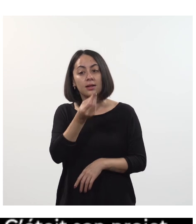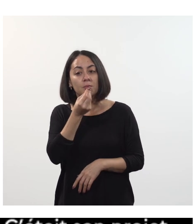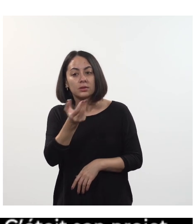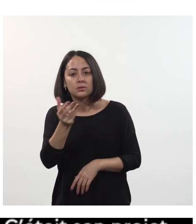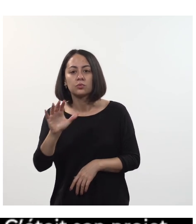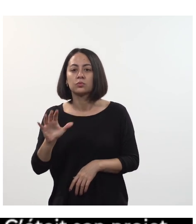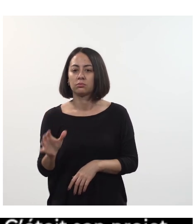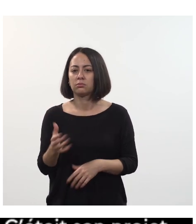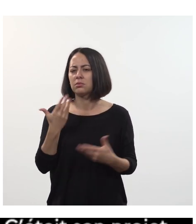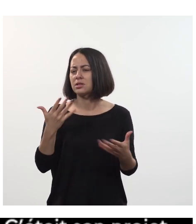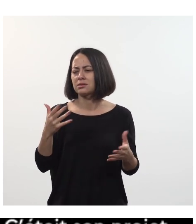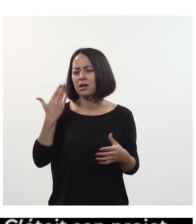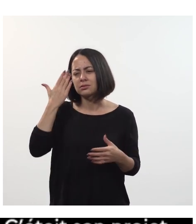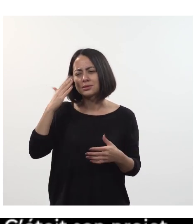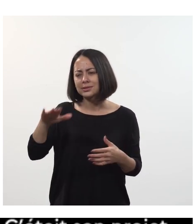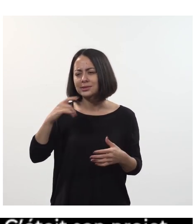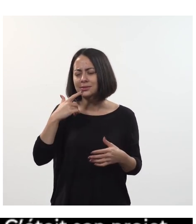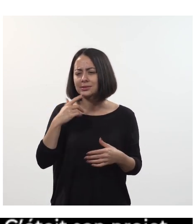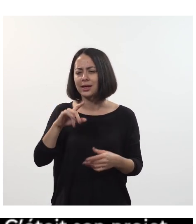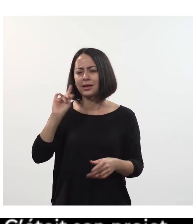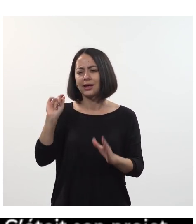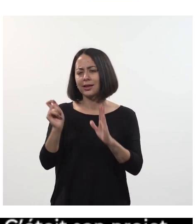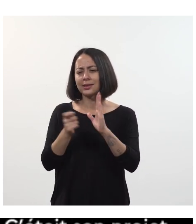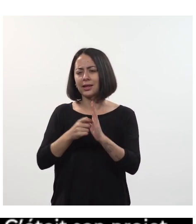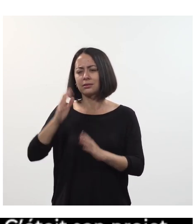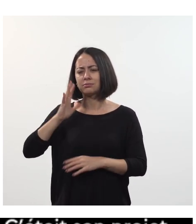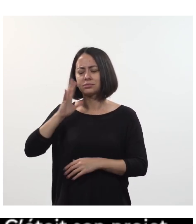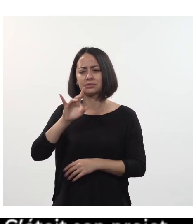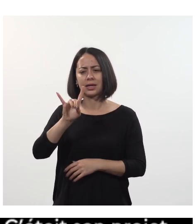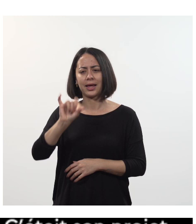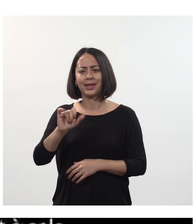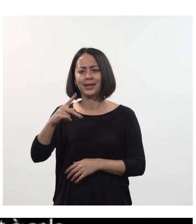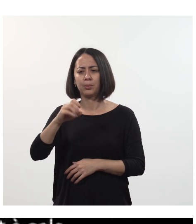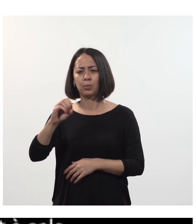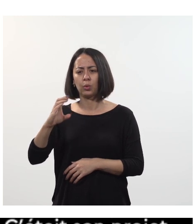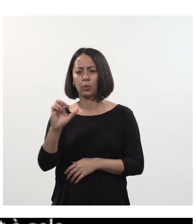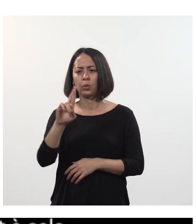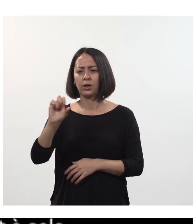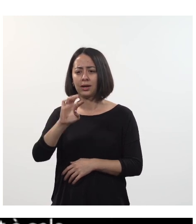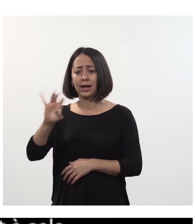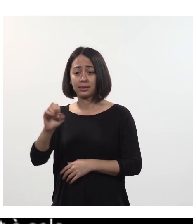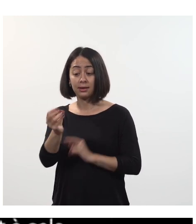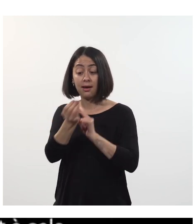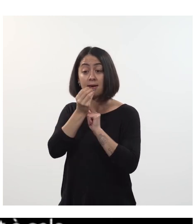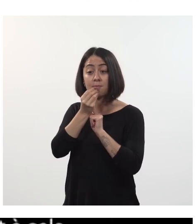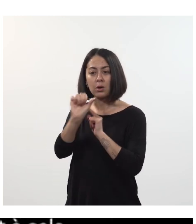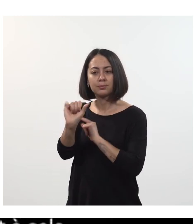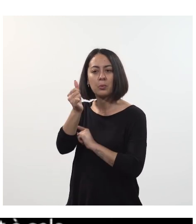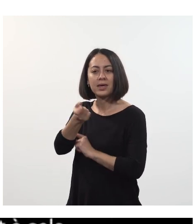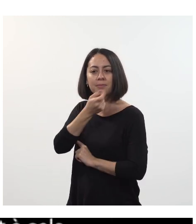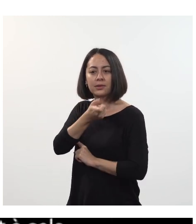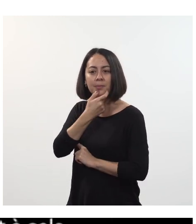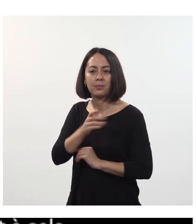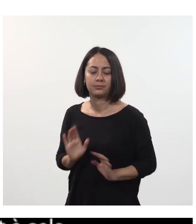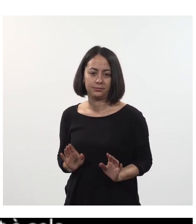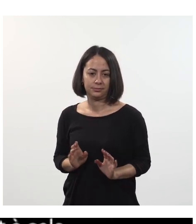à très très longtemps. Hippocrate le disait, hein, que ton aliment soit ton premier médicament. C'est un enjeu du programme national